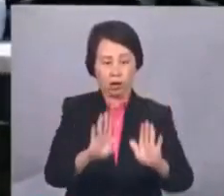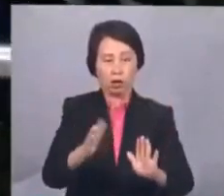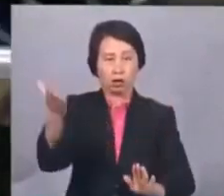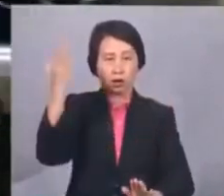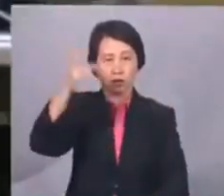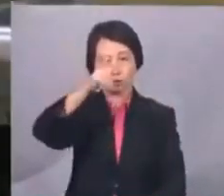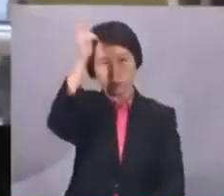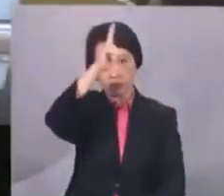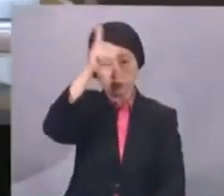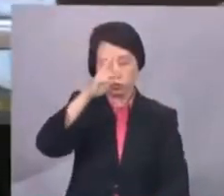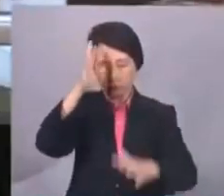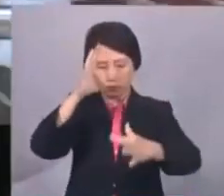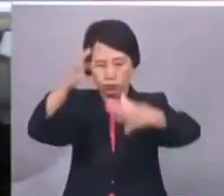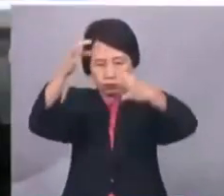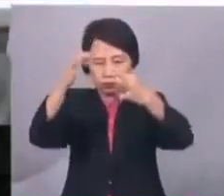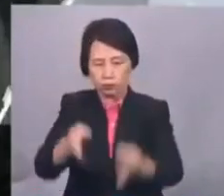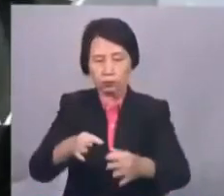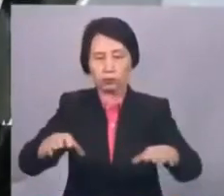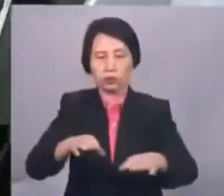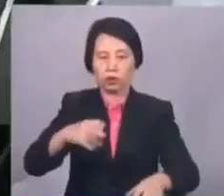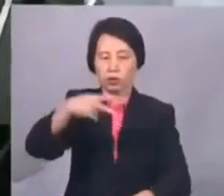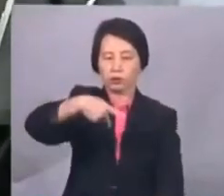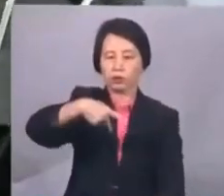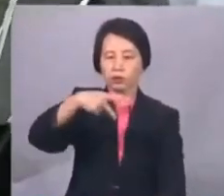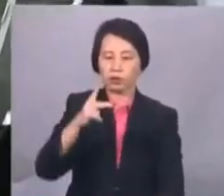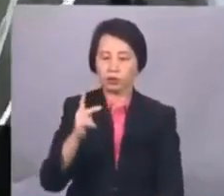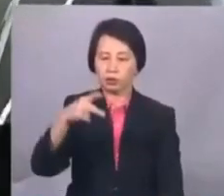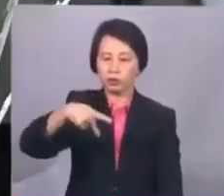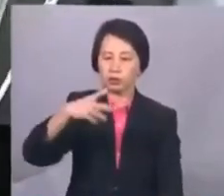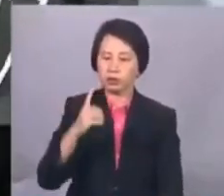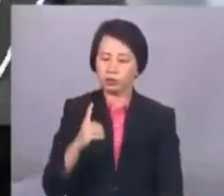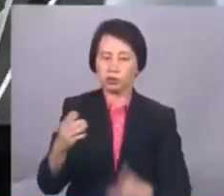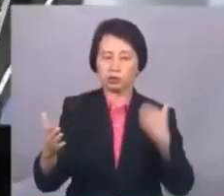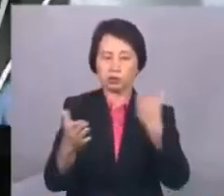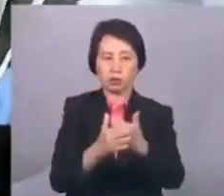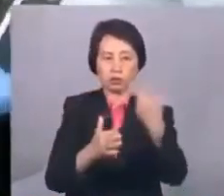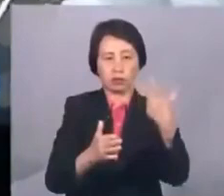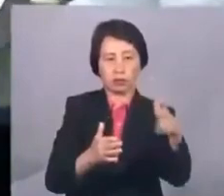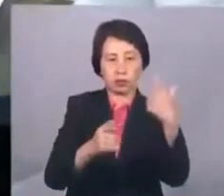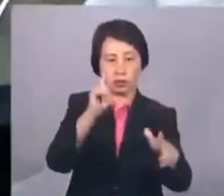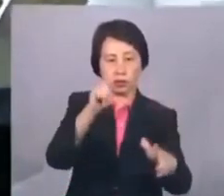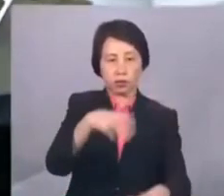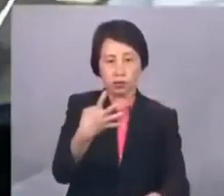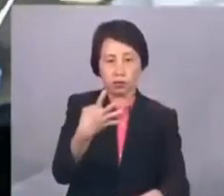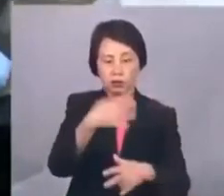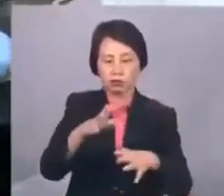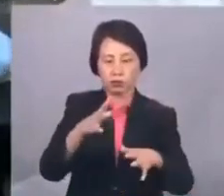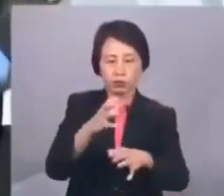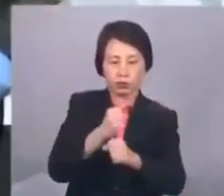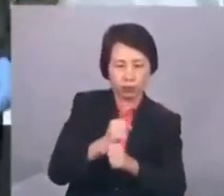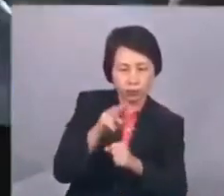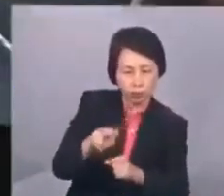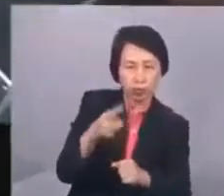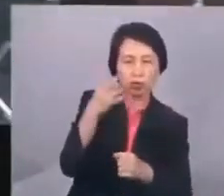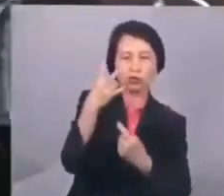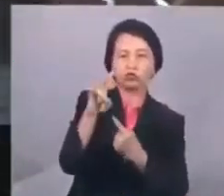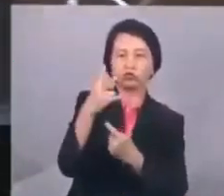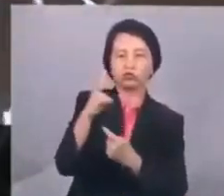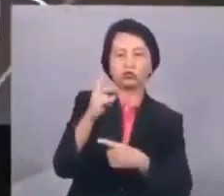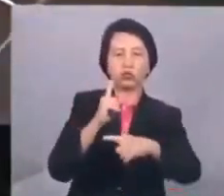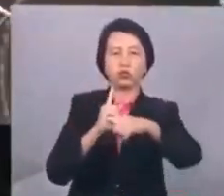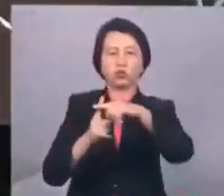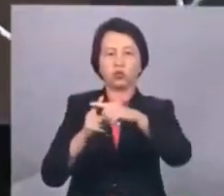mengambil keputusan melaksanakan VCD sehingga 13april ini selepas mendapati 17views